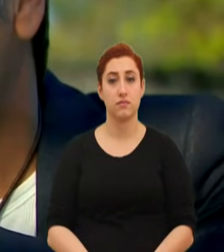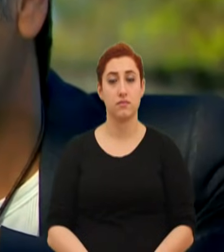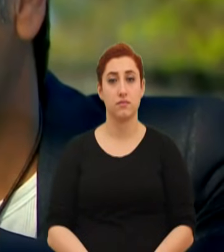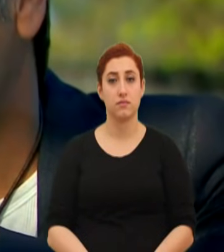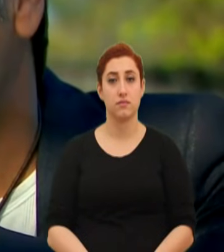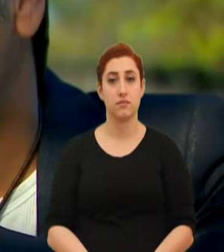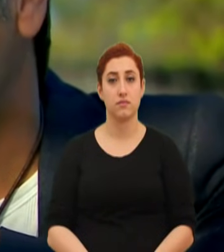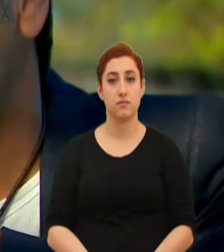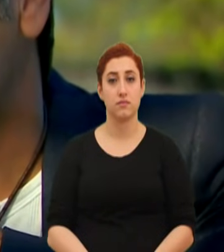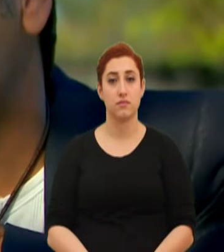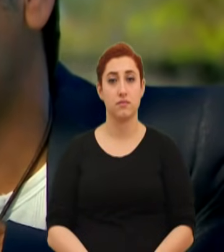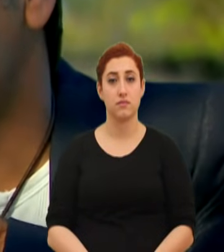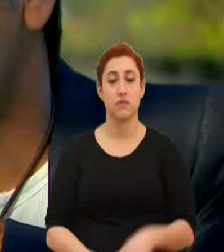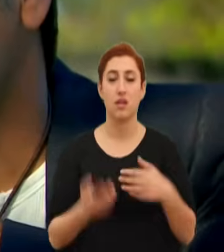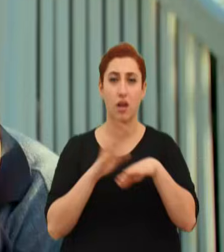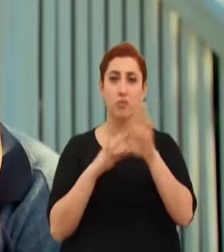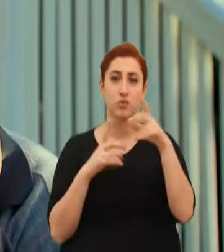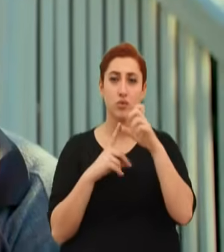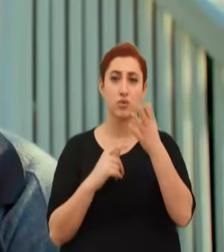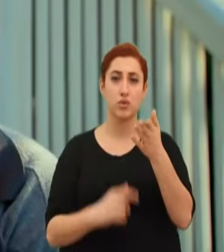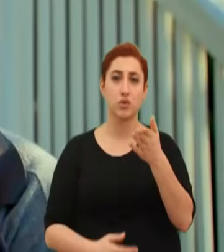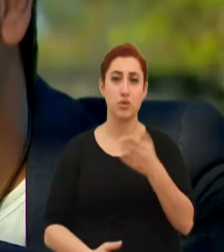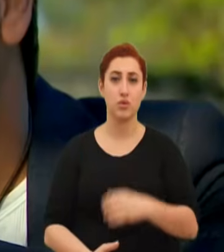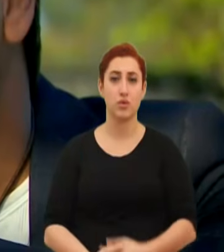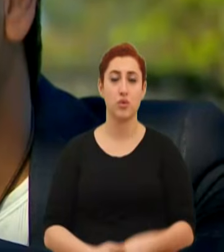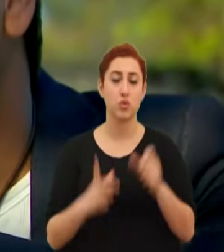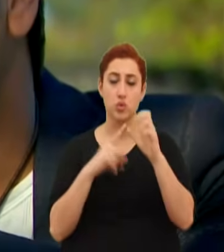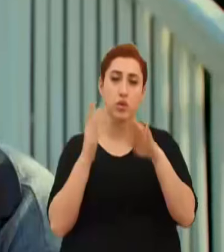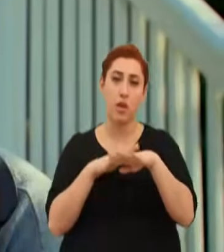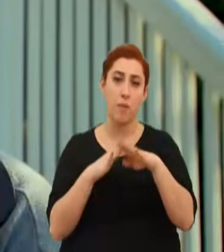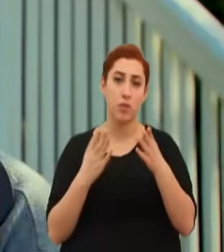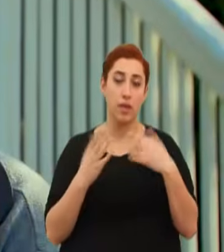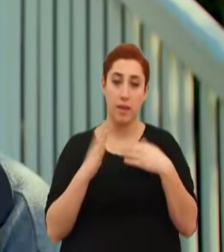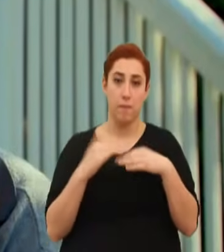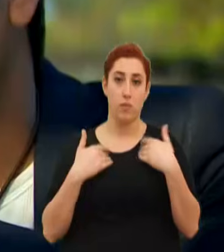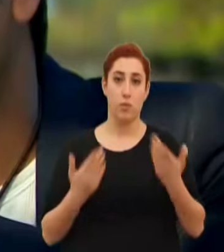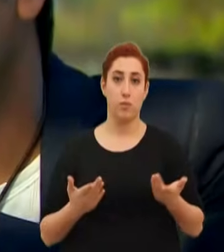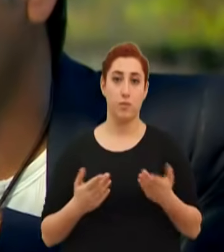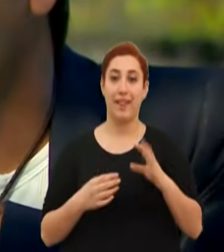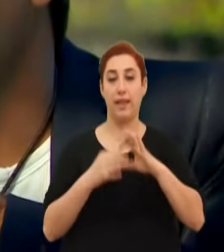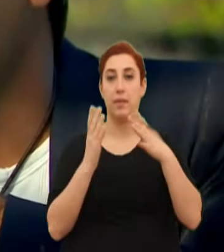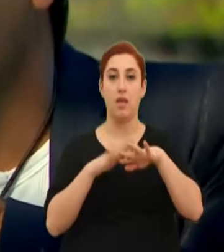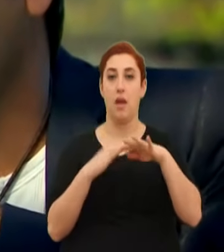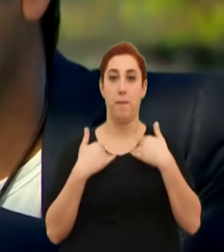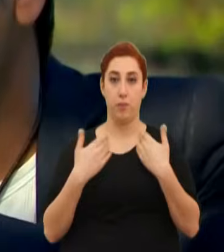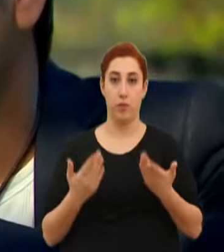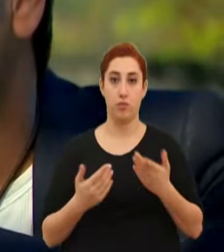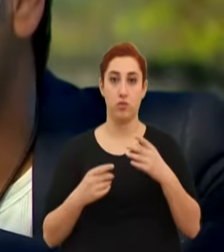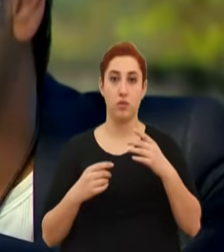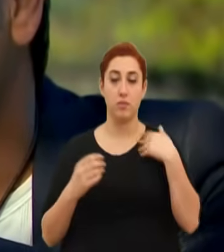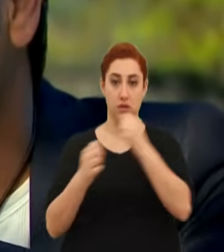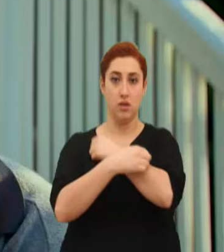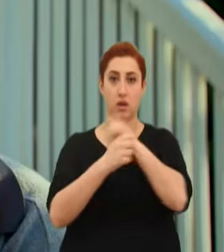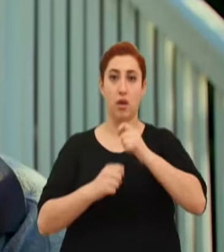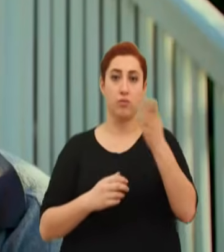Sarp anca aydı. Ne yapıyorsun Şükrü? Şükrü ne yapıyorsun? Neyi ne yapayım? Ne demek neyi ne yapıyorum ya?